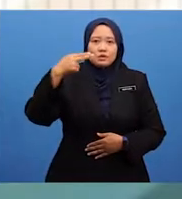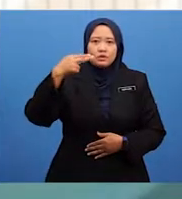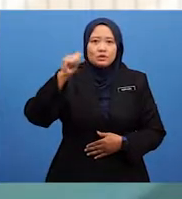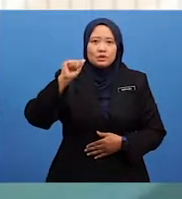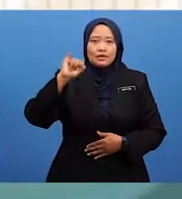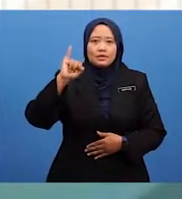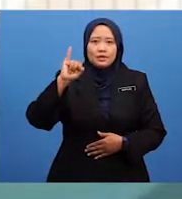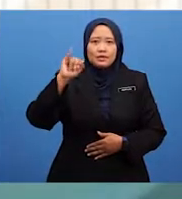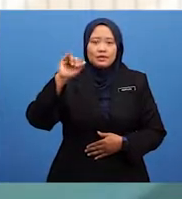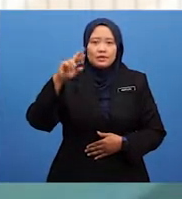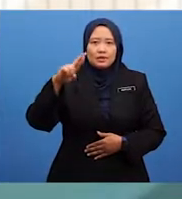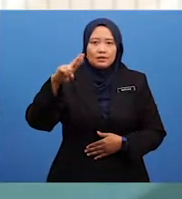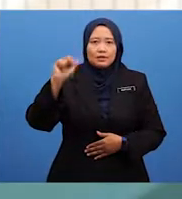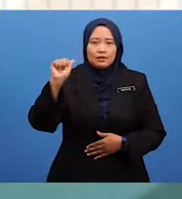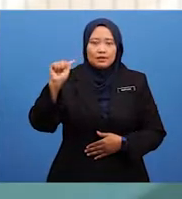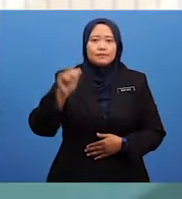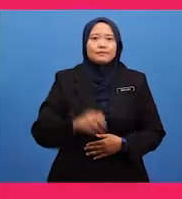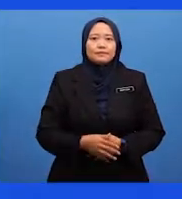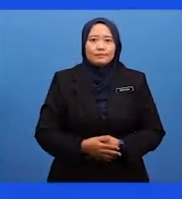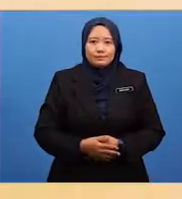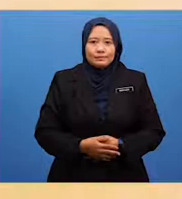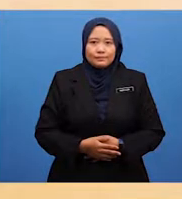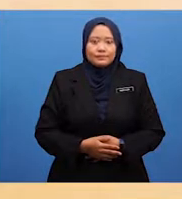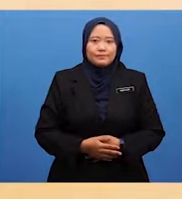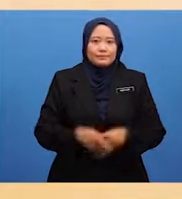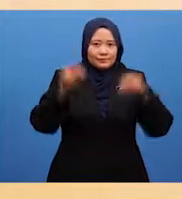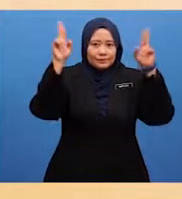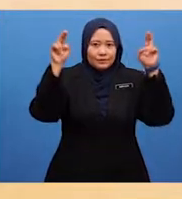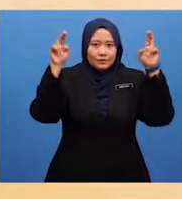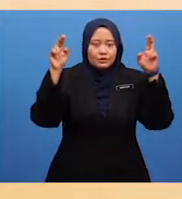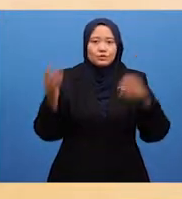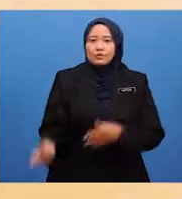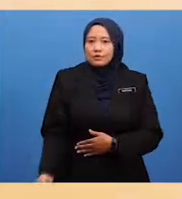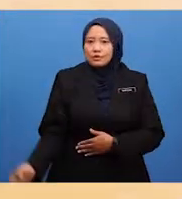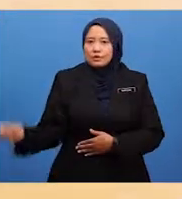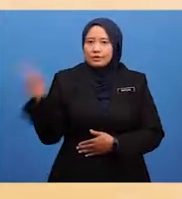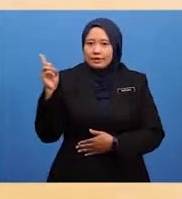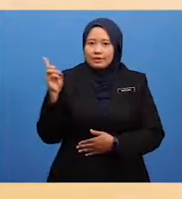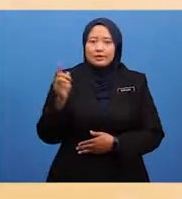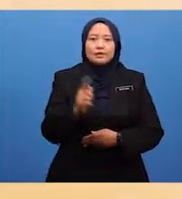Topik yang akan kita pelajari pada hari ini adalah topik daya tahun 6.